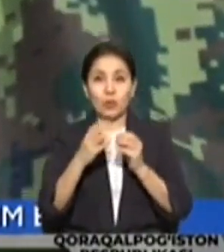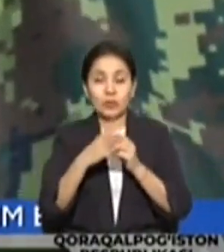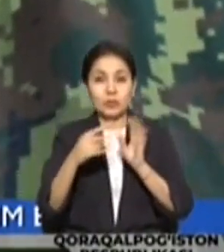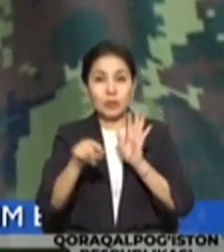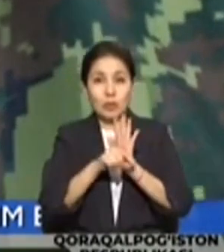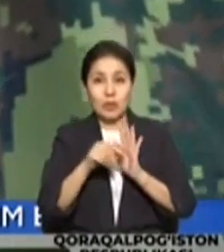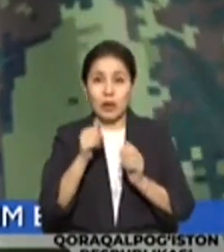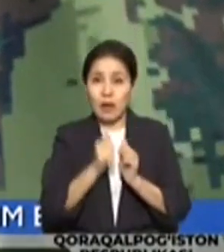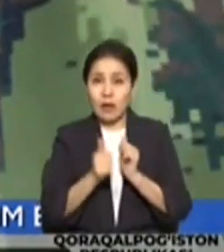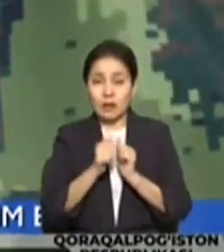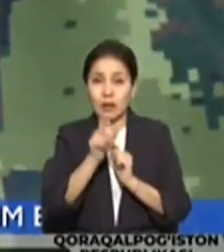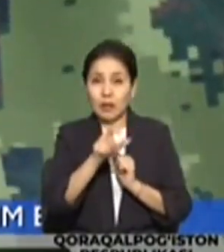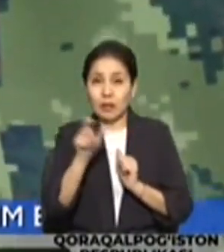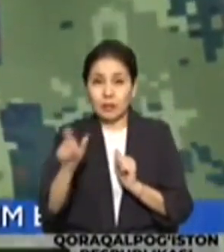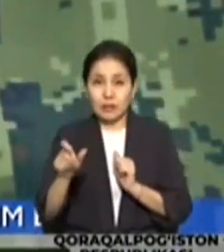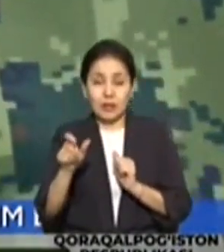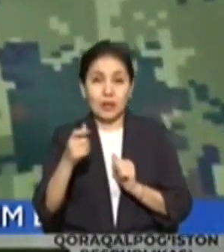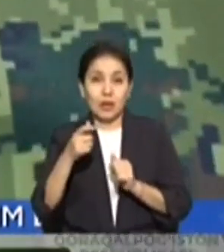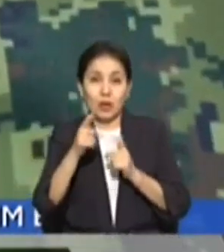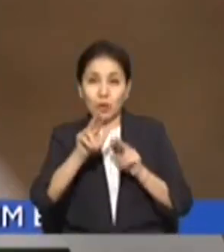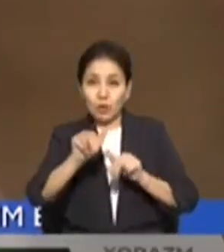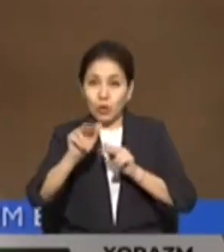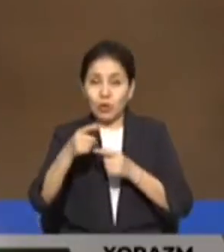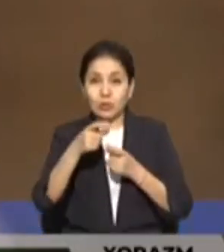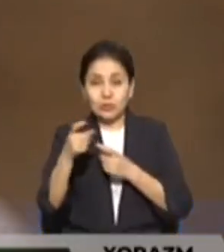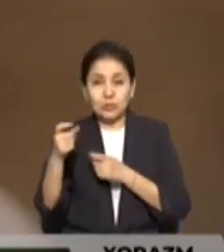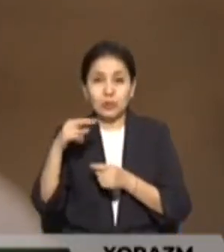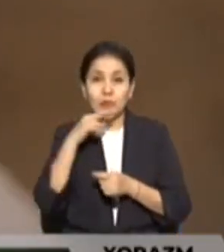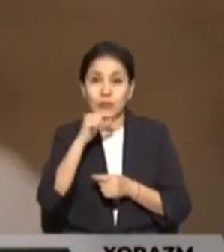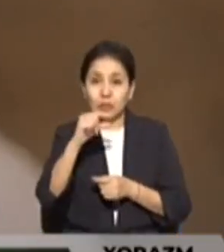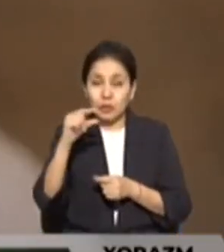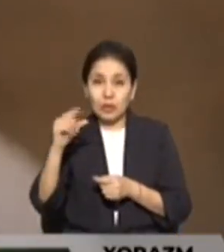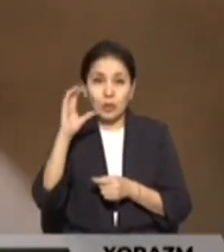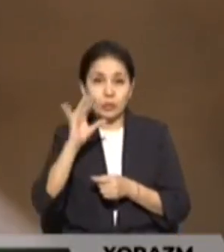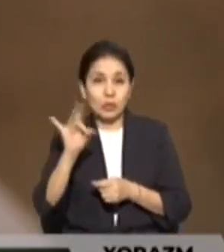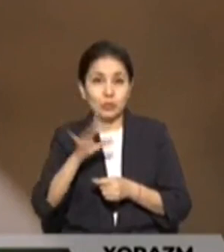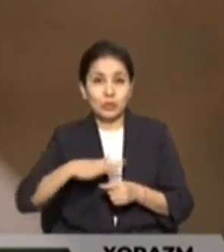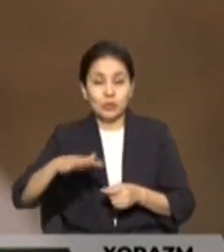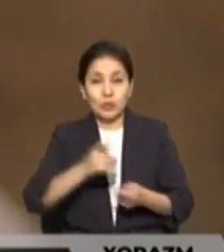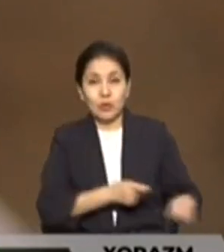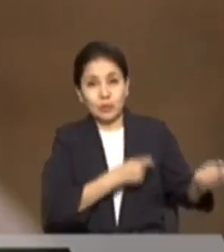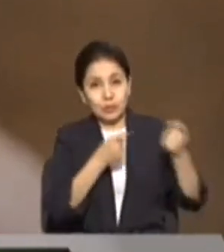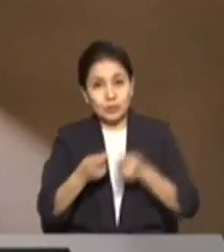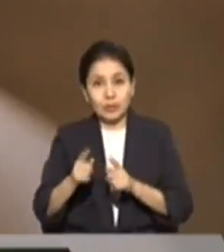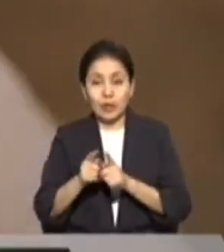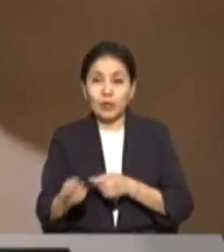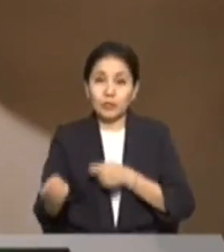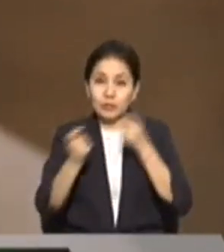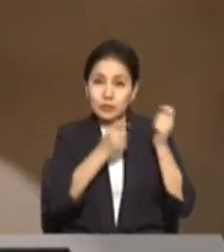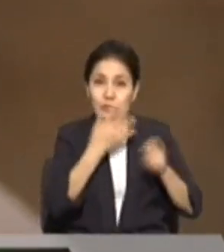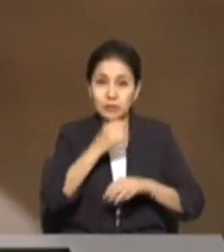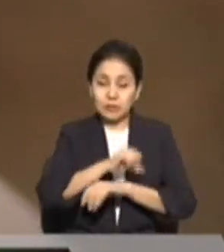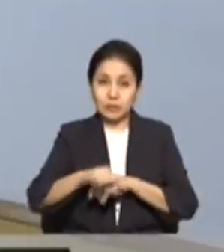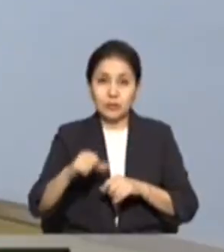15-moddasiga muvofiq har qanday fuqaroviy va xizmat qurolini hamda uning o'q-dorilarini O'zbekiston Respublikasi hududiga olib kirish va olib chiqish ichki